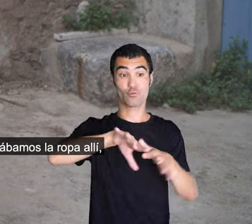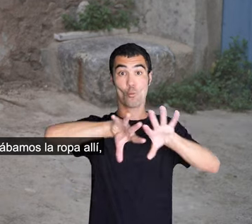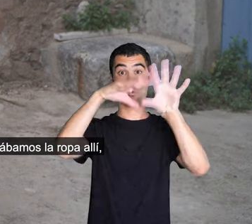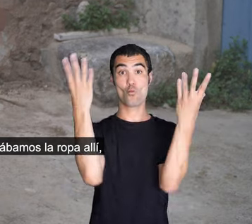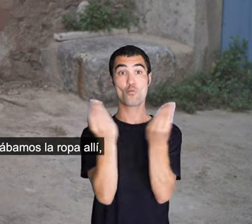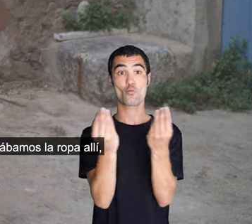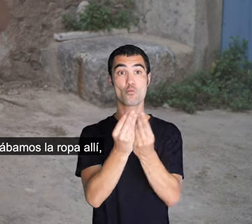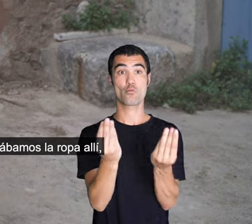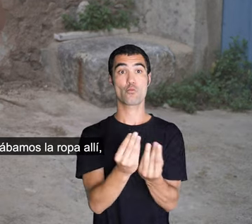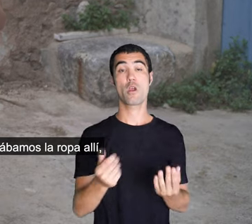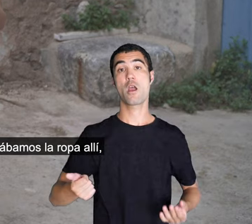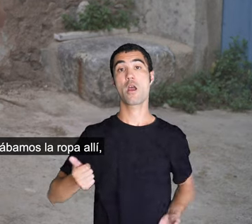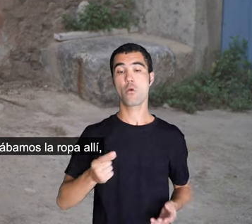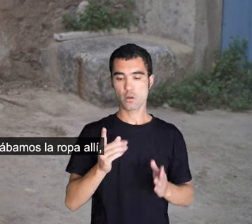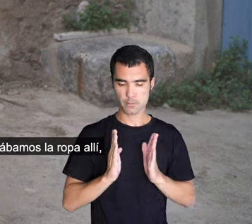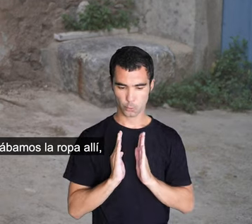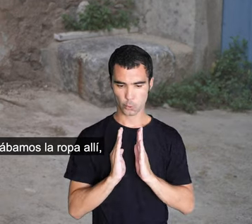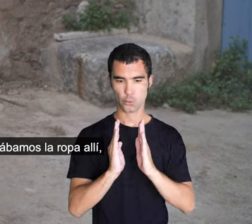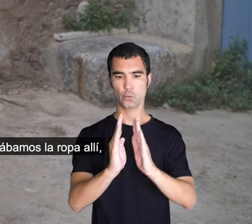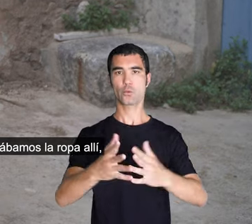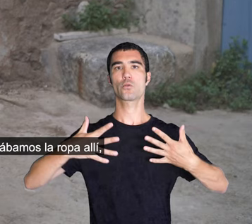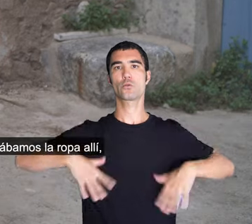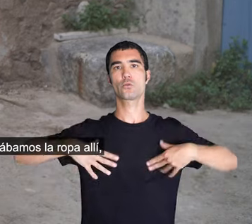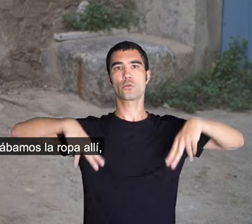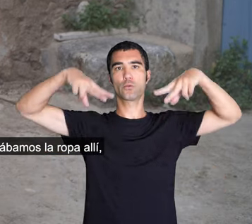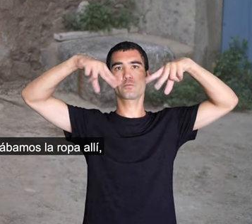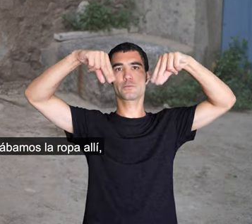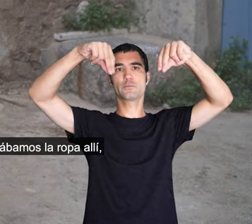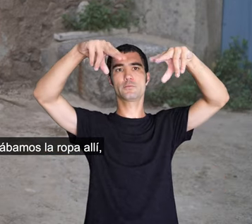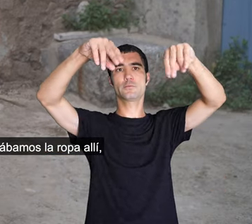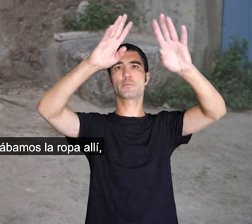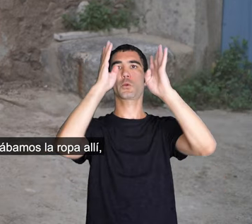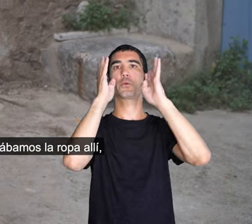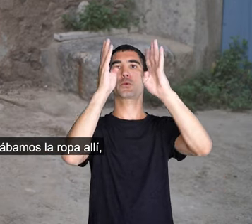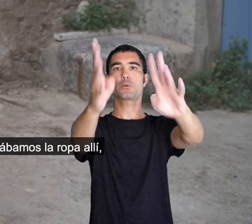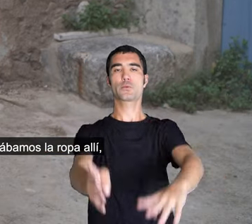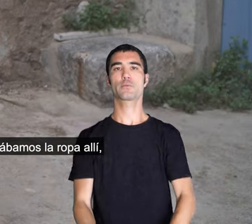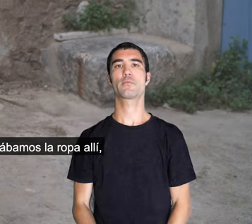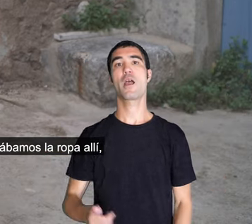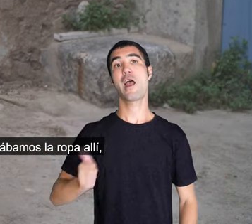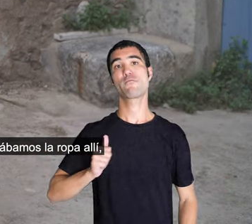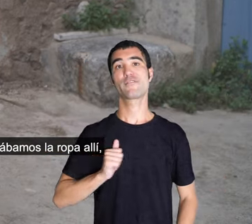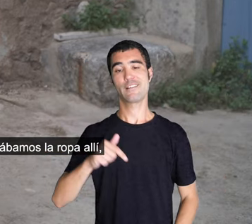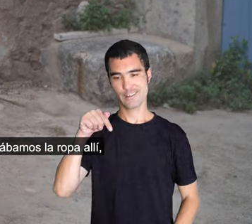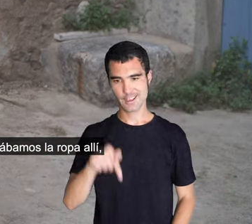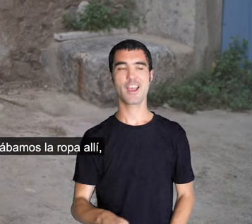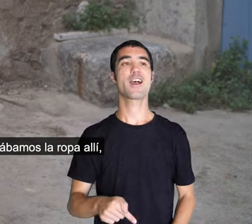diu, doncs teníem un passillo i penjava amb la roba allà, no m'entens? I teníem